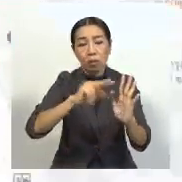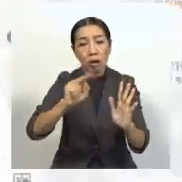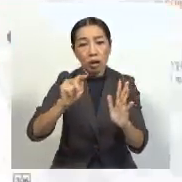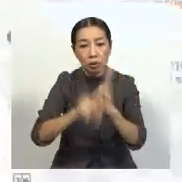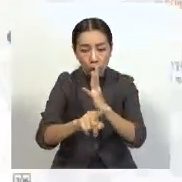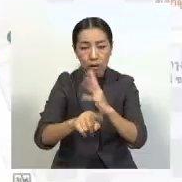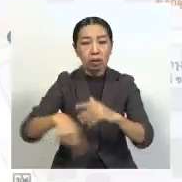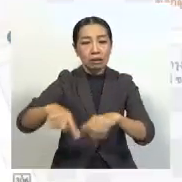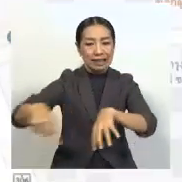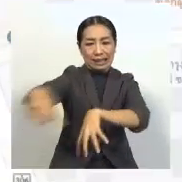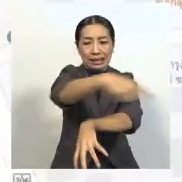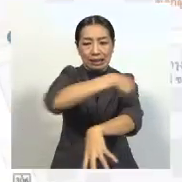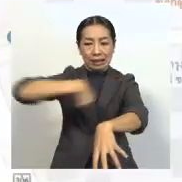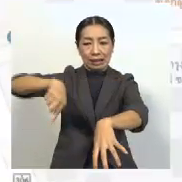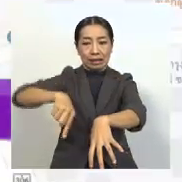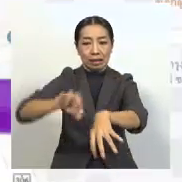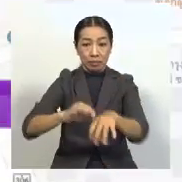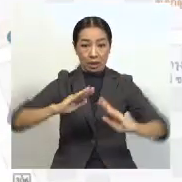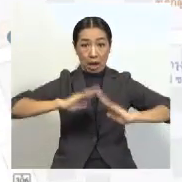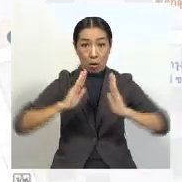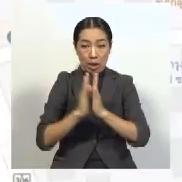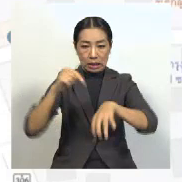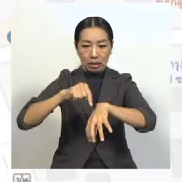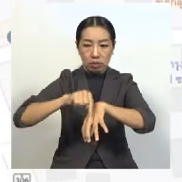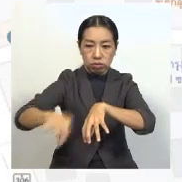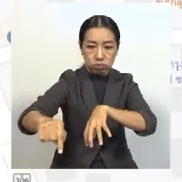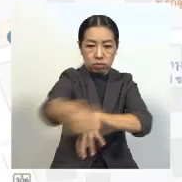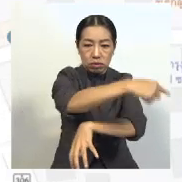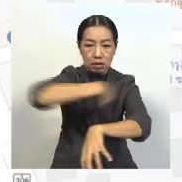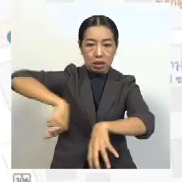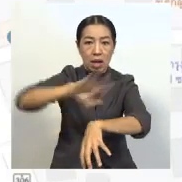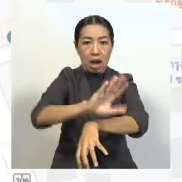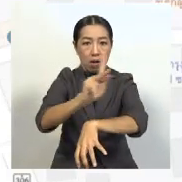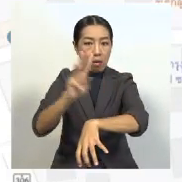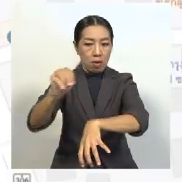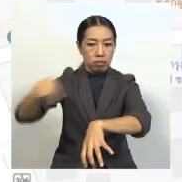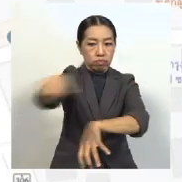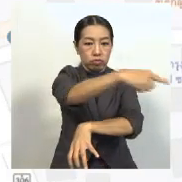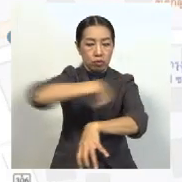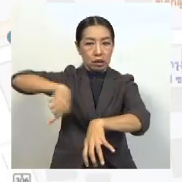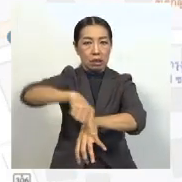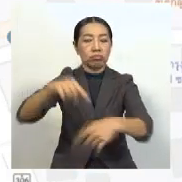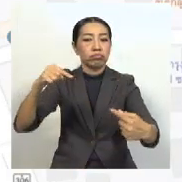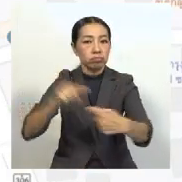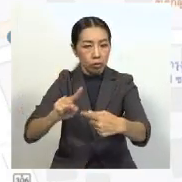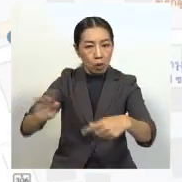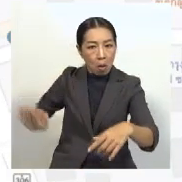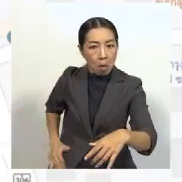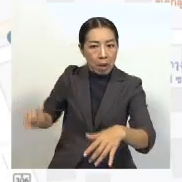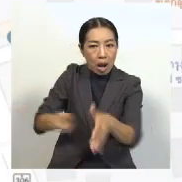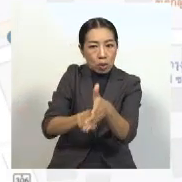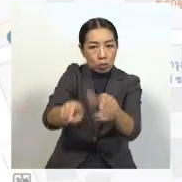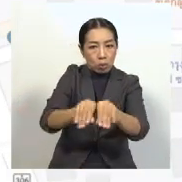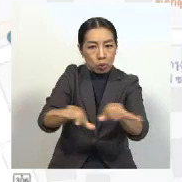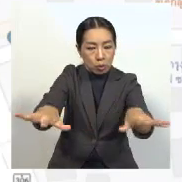ที่ดังกล่าวรัศมี5กิโลเมตรจากวัดนครอินทร์นะครับตอนนี้ถูกประกาศกำหนดให้เป็นเขตควบคุมโรคระบาดชั่วครา